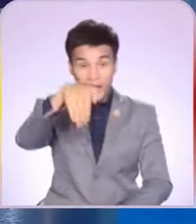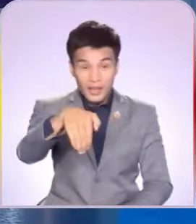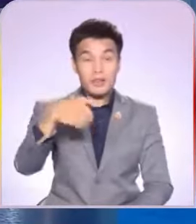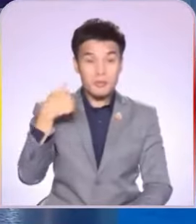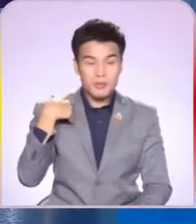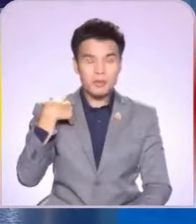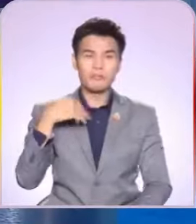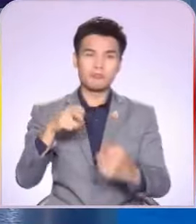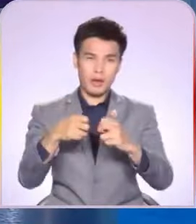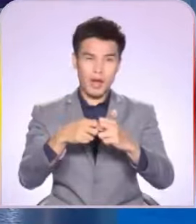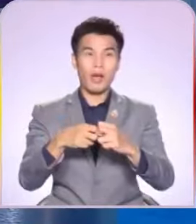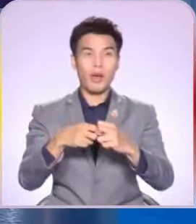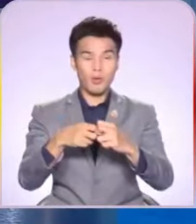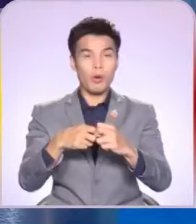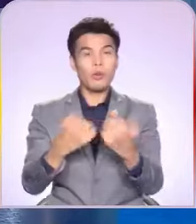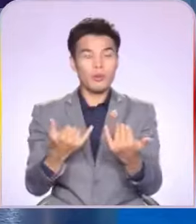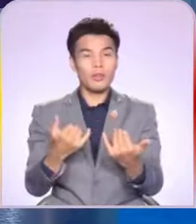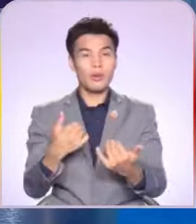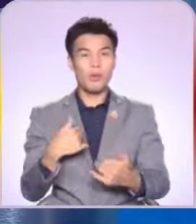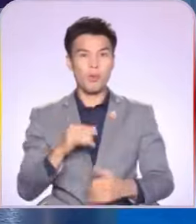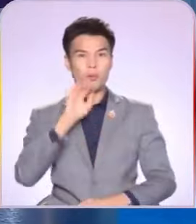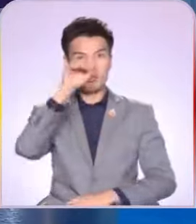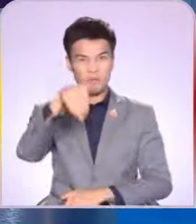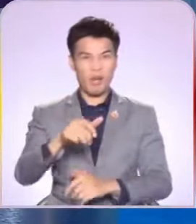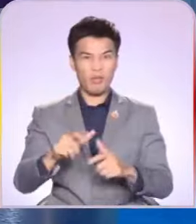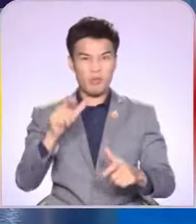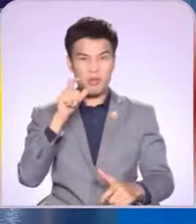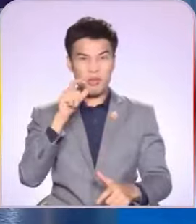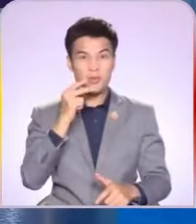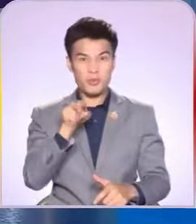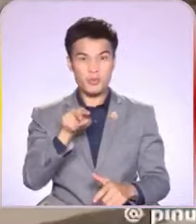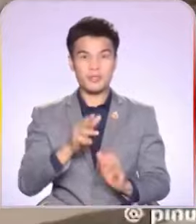ป็นผู้ประสบภัยทันทีร้ายมากนะช้างโขลงนี้ไปดูกันหน่อยค่ะ